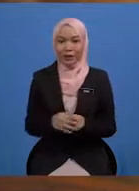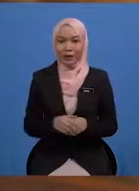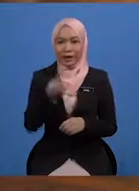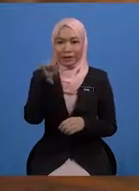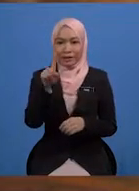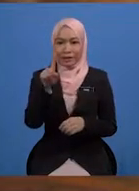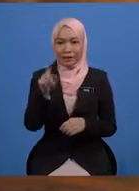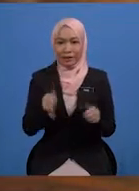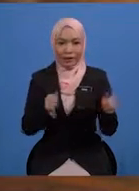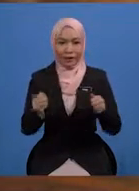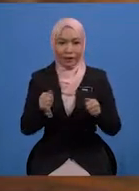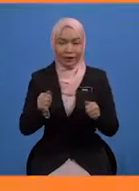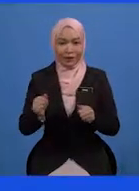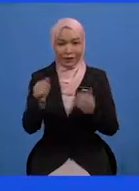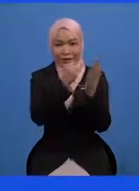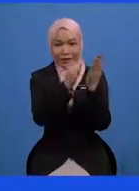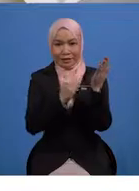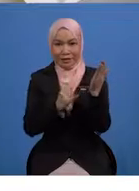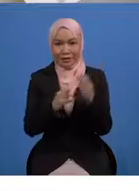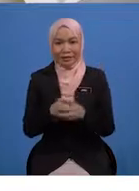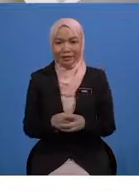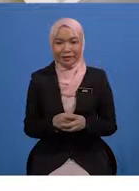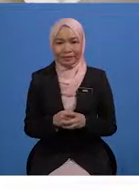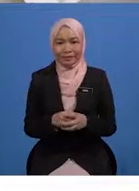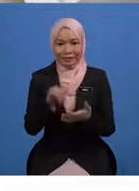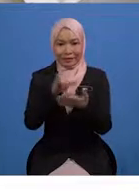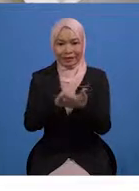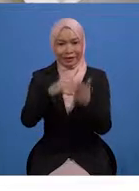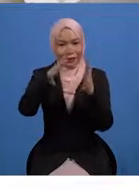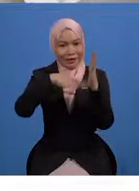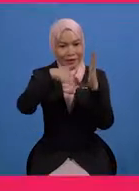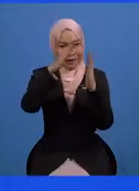seni dalam bidang seni halus iaitu seni catan.